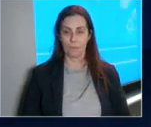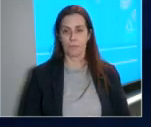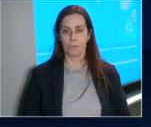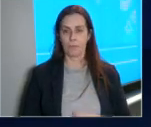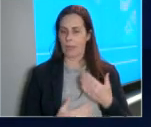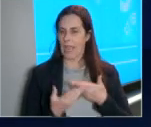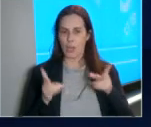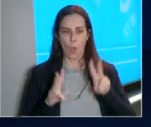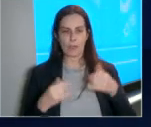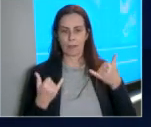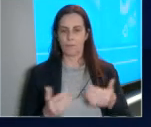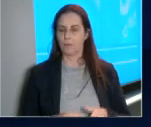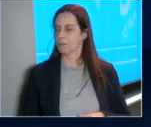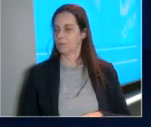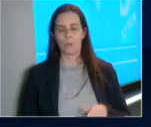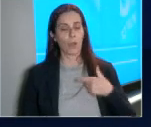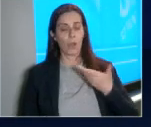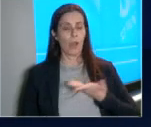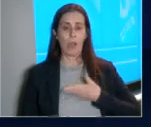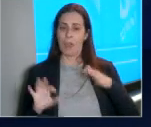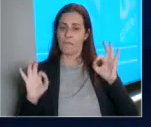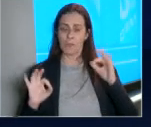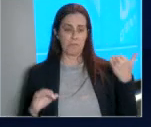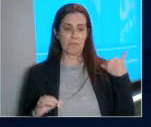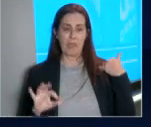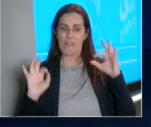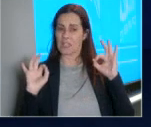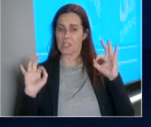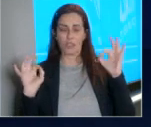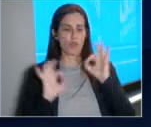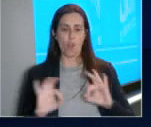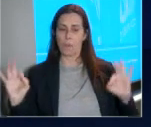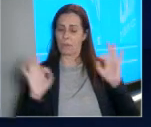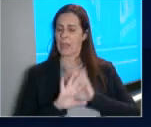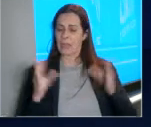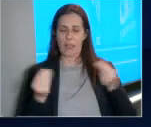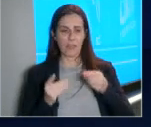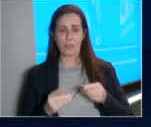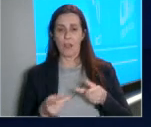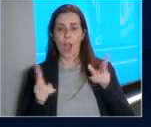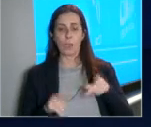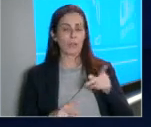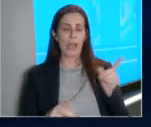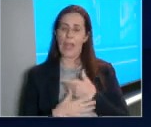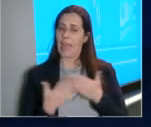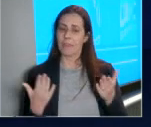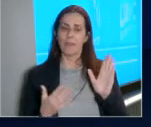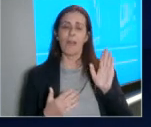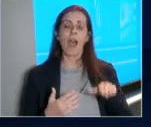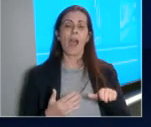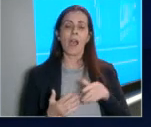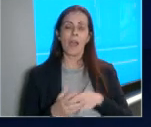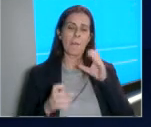אין אופציה כזאת קיימת, עדן. אנחנו לא קיבלנו שום פנייה רצינית, okay. שום דבר, אין דבר כזה. האופציה הזאת היא לא קיימת חוץ